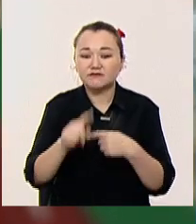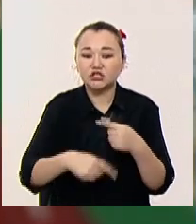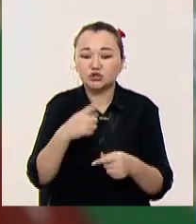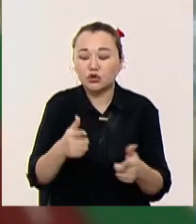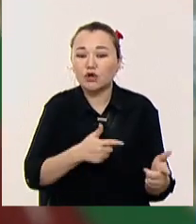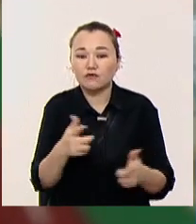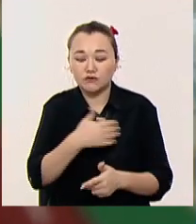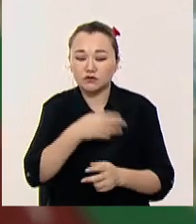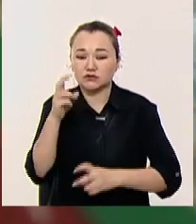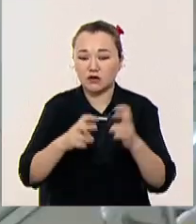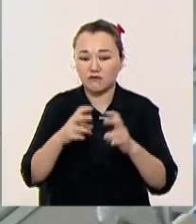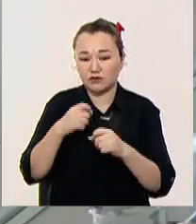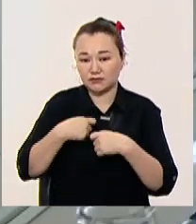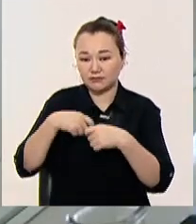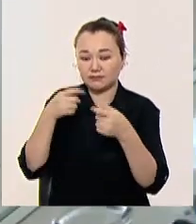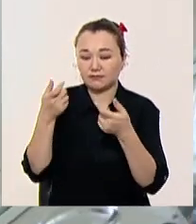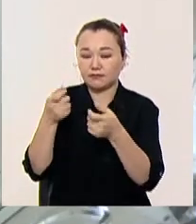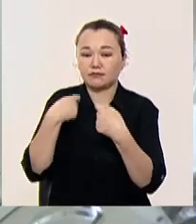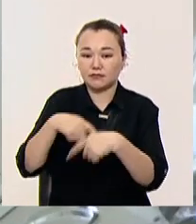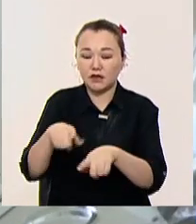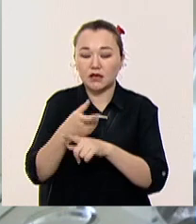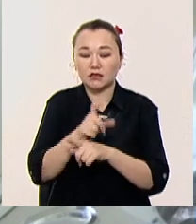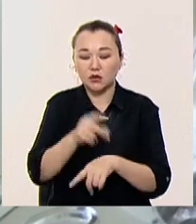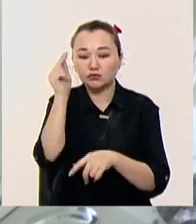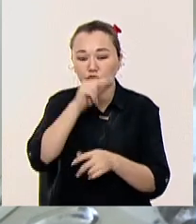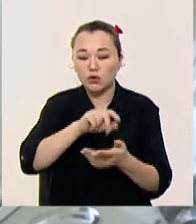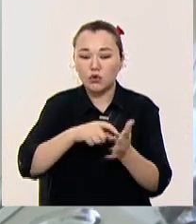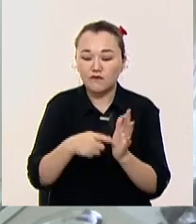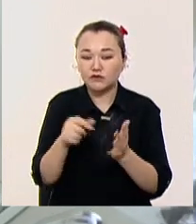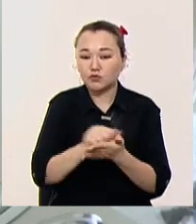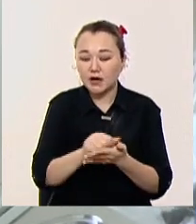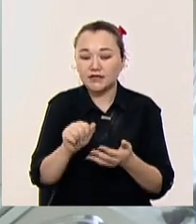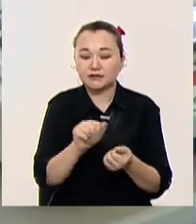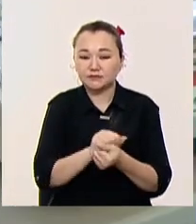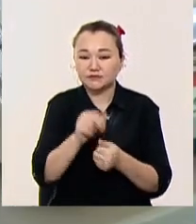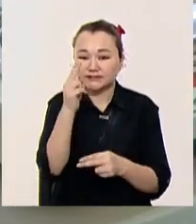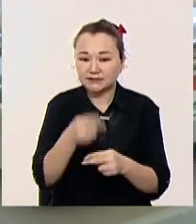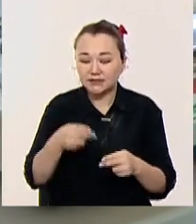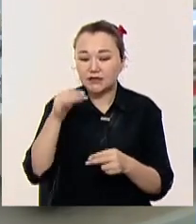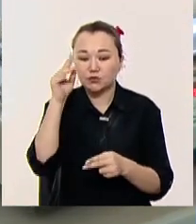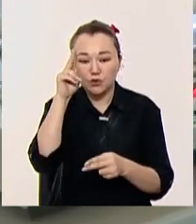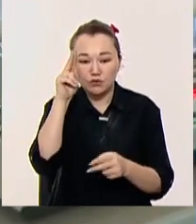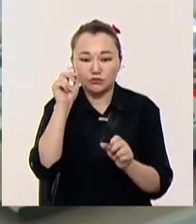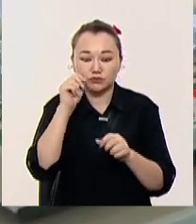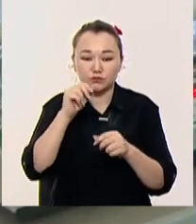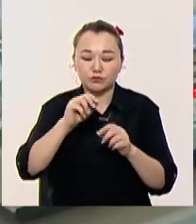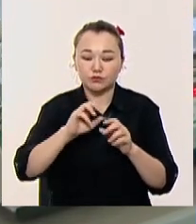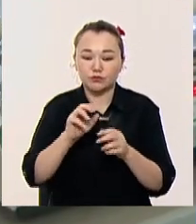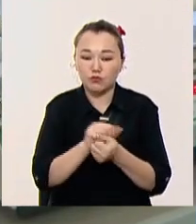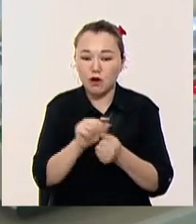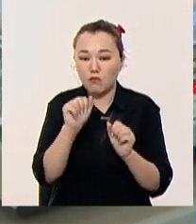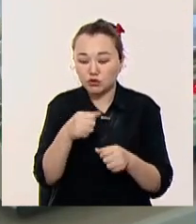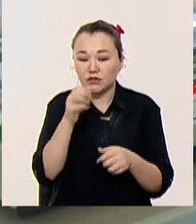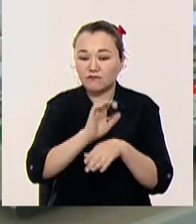өнімге айналдыру зауыттардың жұмысы. Тіпті күріштің сабағынан кеңсе қағаздары, қатты қағаздар дәретхана қағаздарында шығаруға болады дейді студенттер.